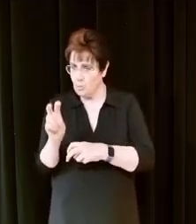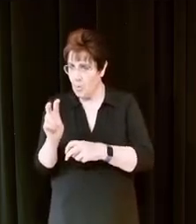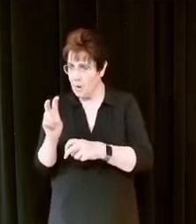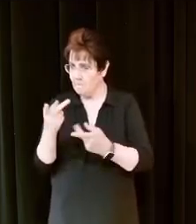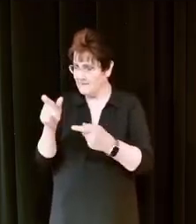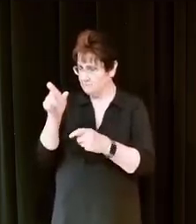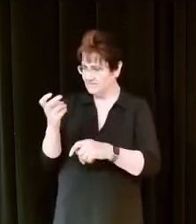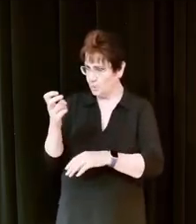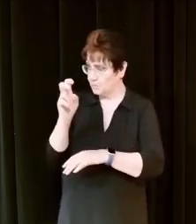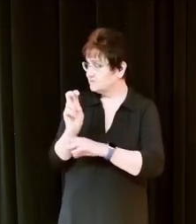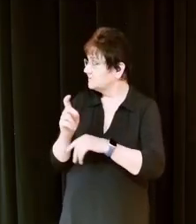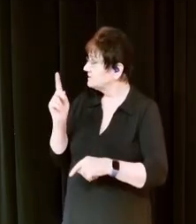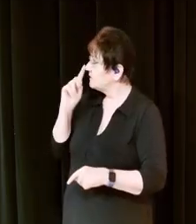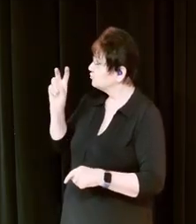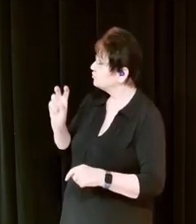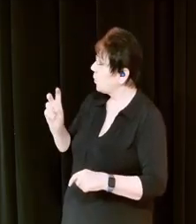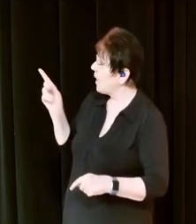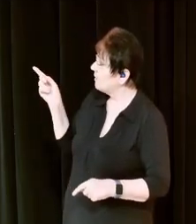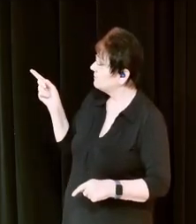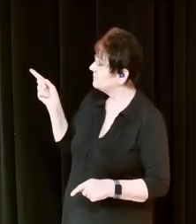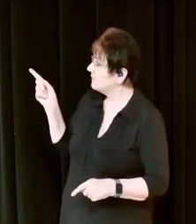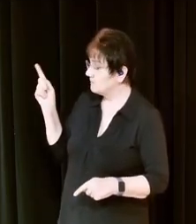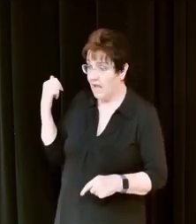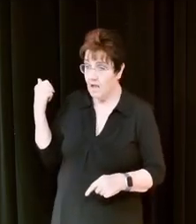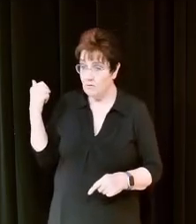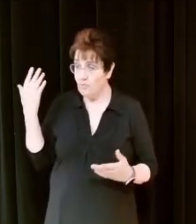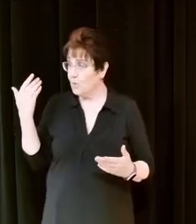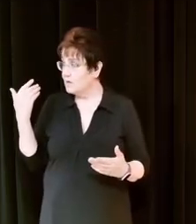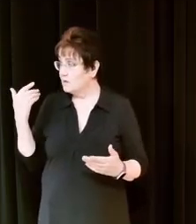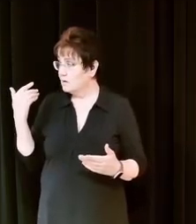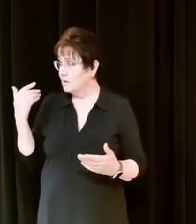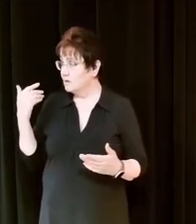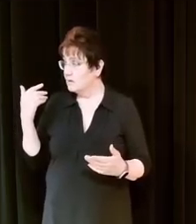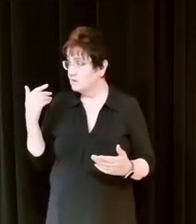ist hier. Da sitzt jemand?